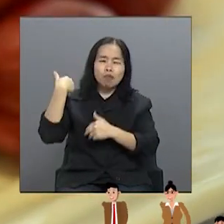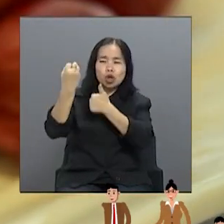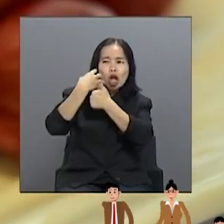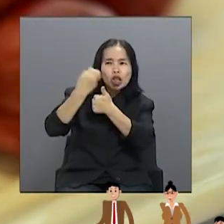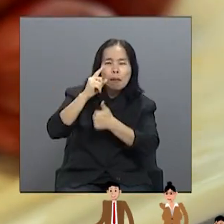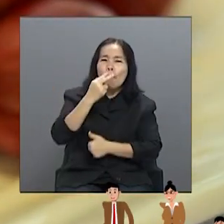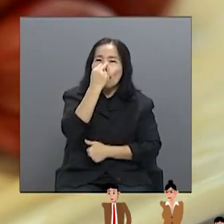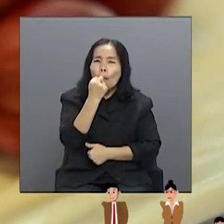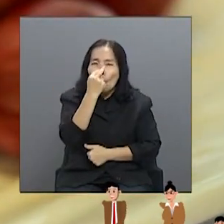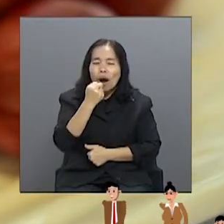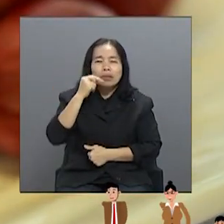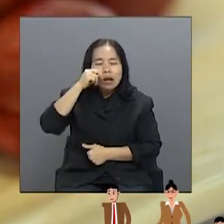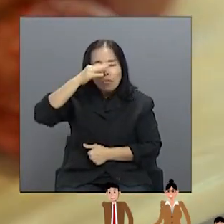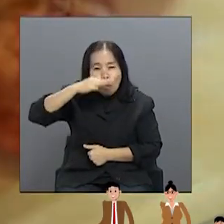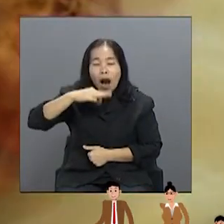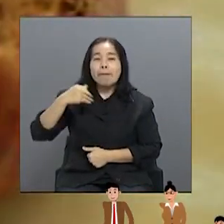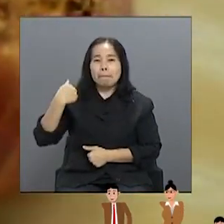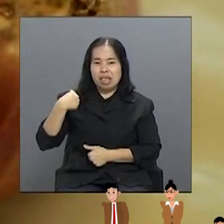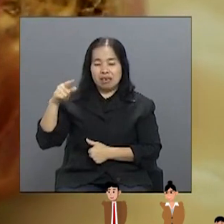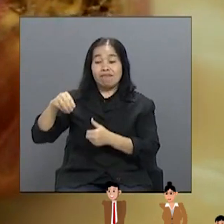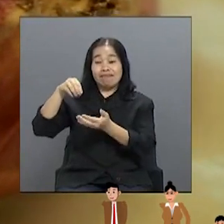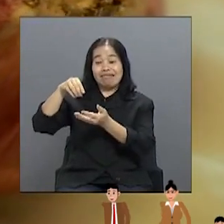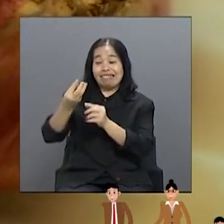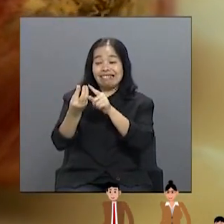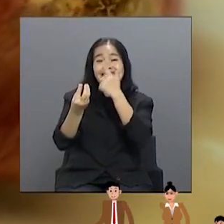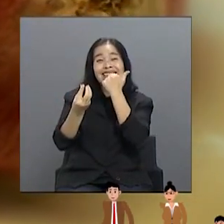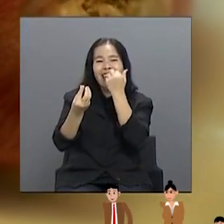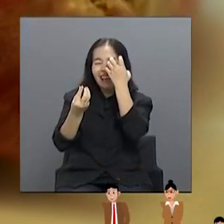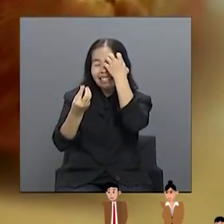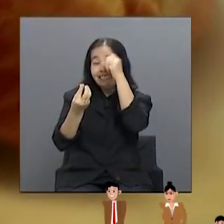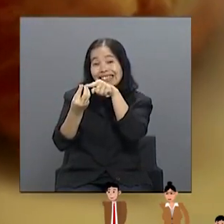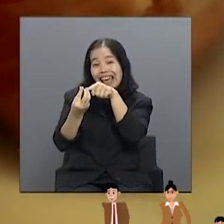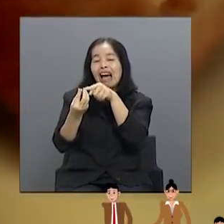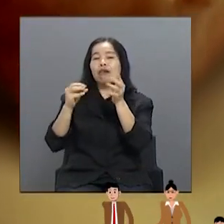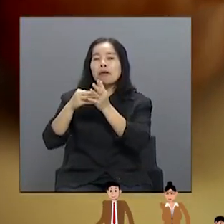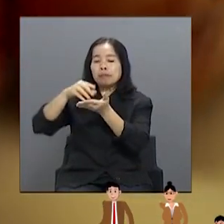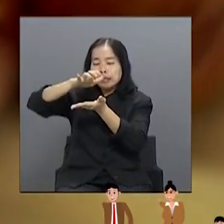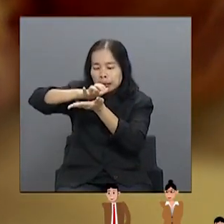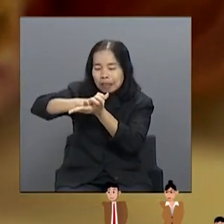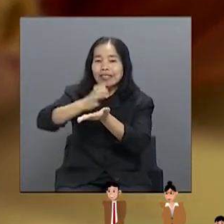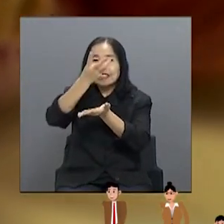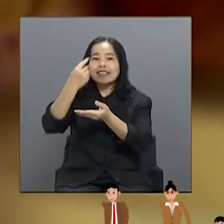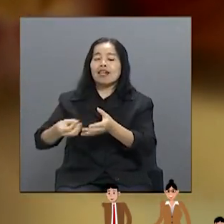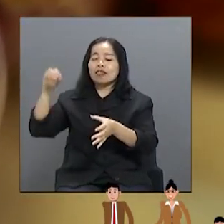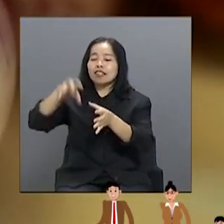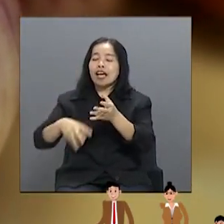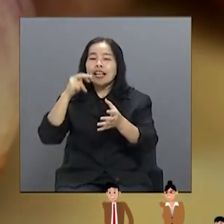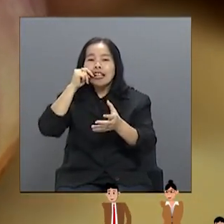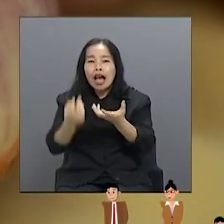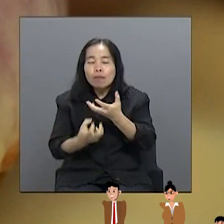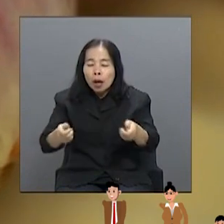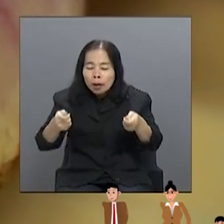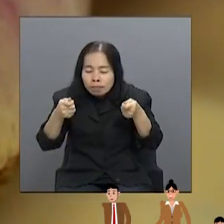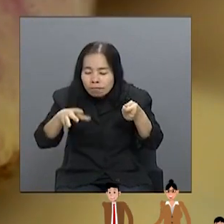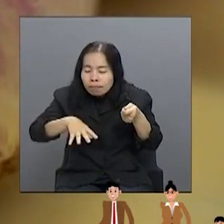ช่ครับผมแล้วใส่ในยำเราจะสังเกตเลยเนี่ยพวกนี้ครับได้ดีหรือในต้มซุปอะไรต่างๆเนี่ยทุบหอมทุบกระเทีย